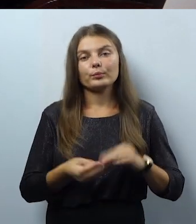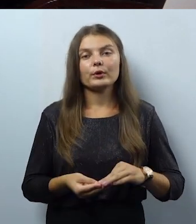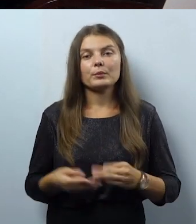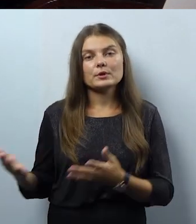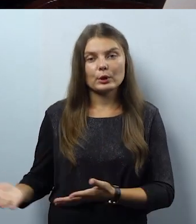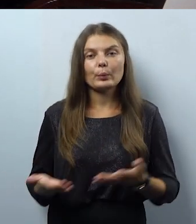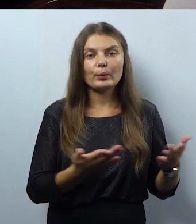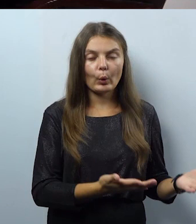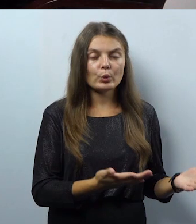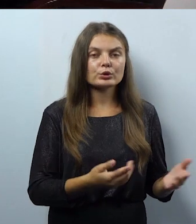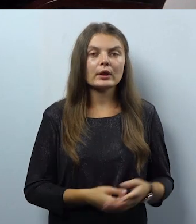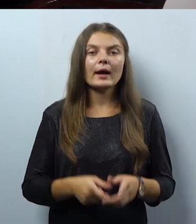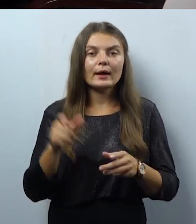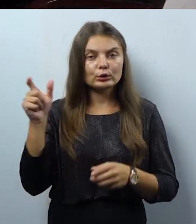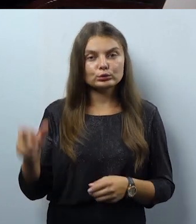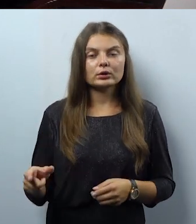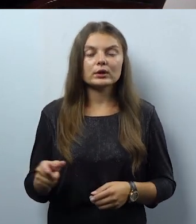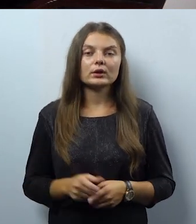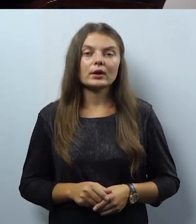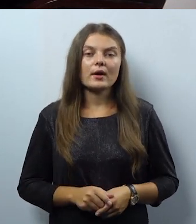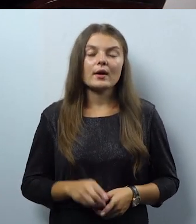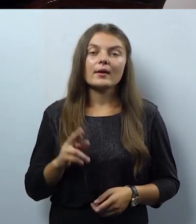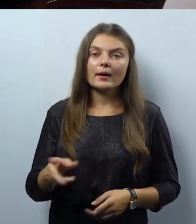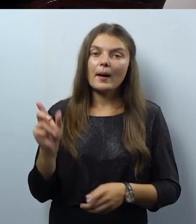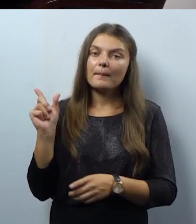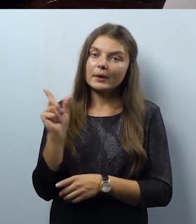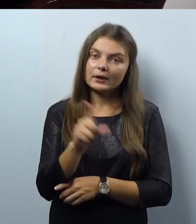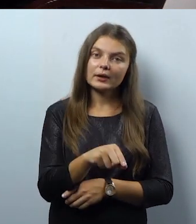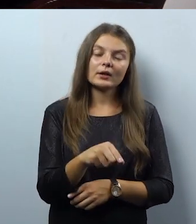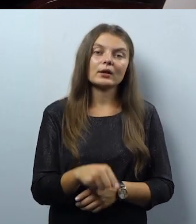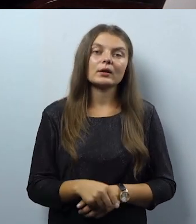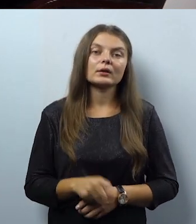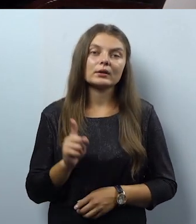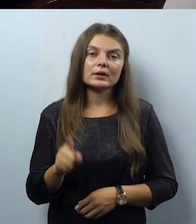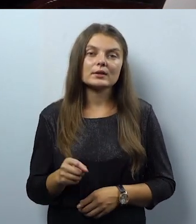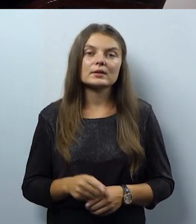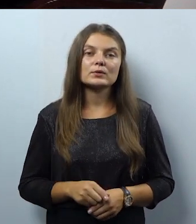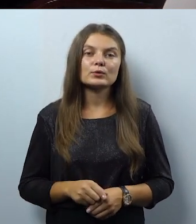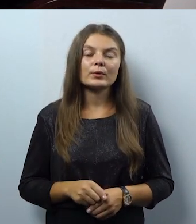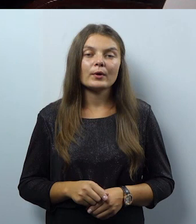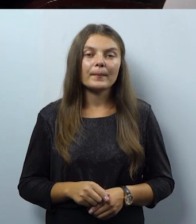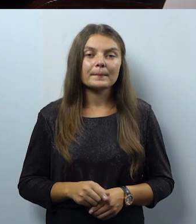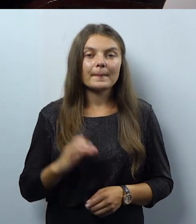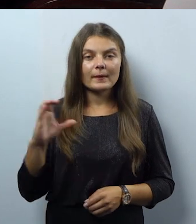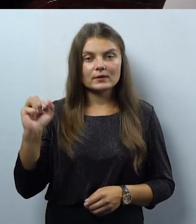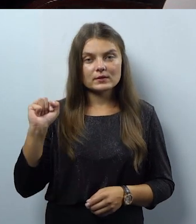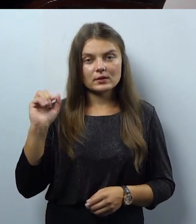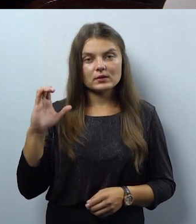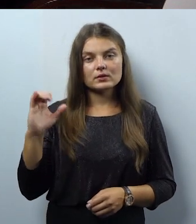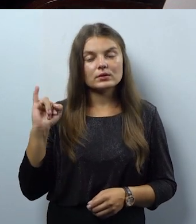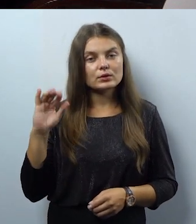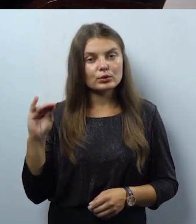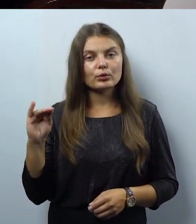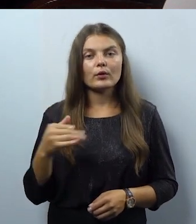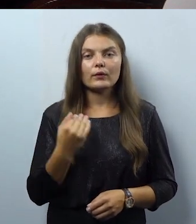була запрошена людина, пан Шматко, який приїхав на це виїзне засідання, він поговорив, виступив. За нашим запрошенням,